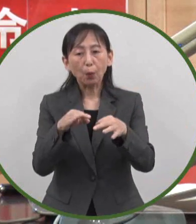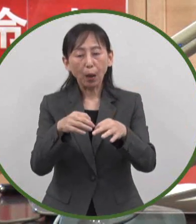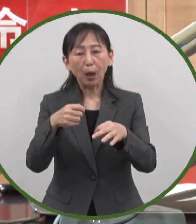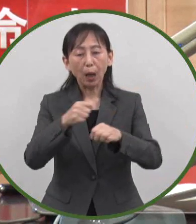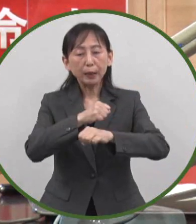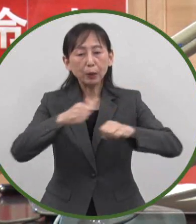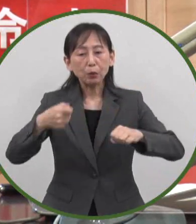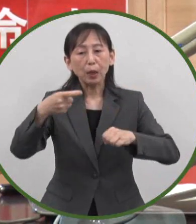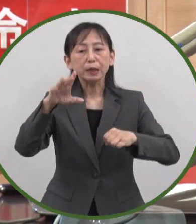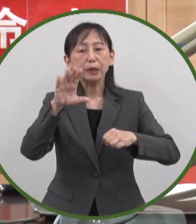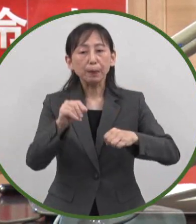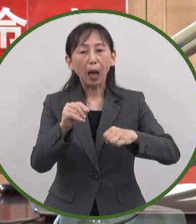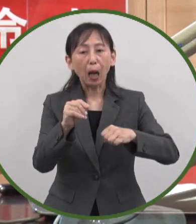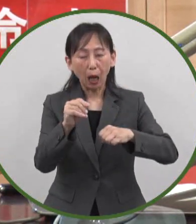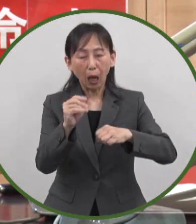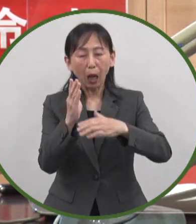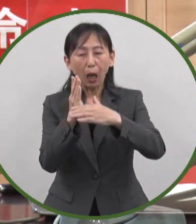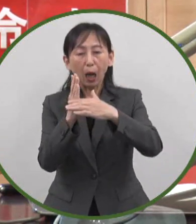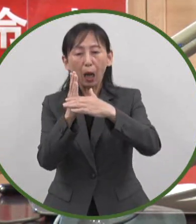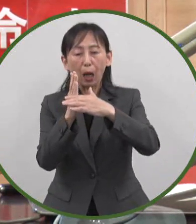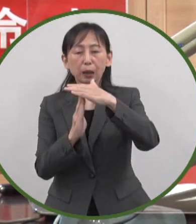米以下に抑えるということで、